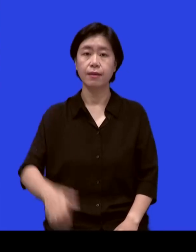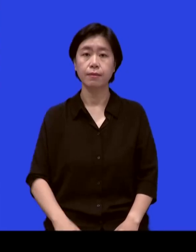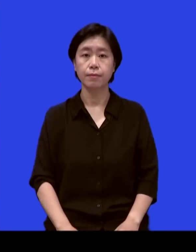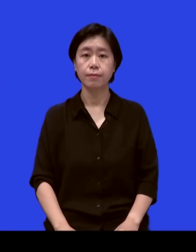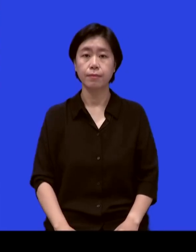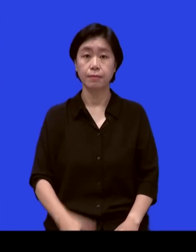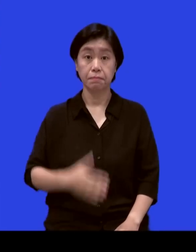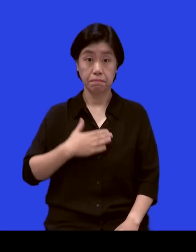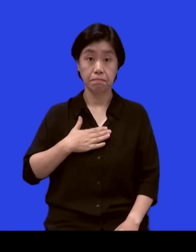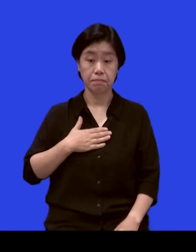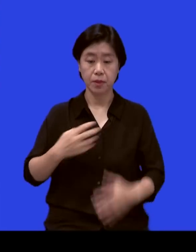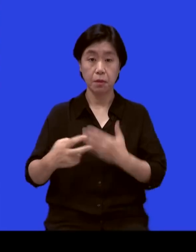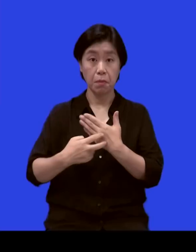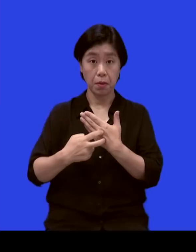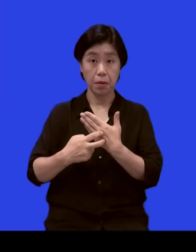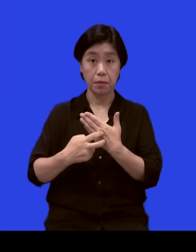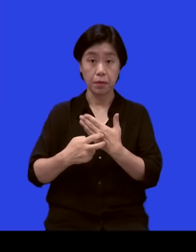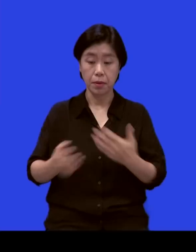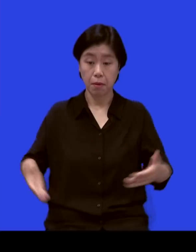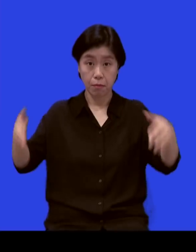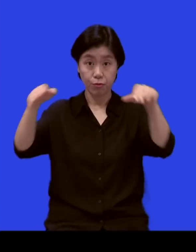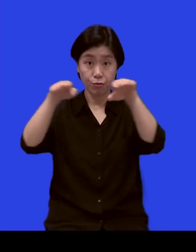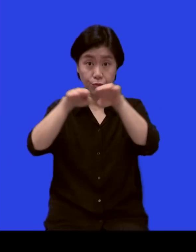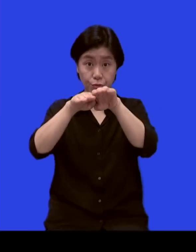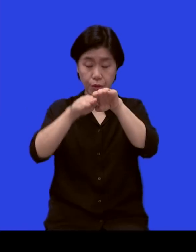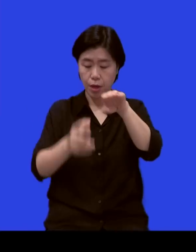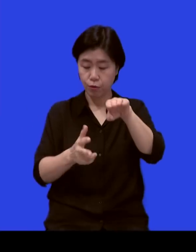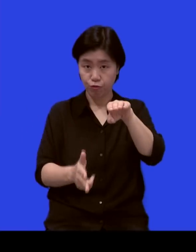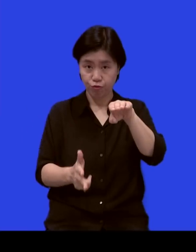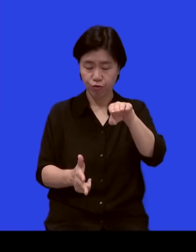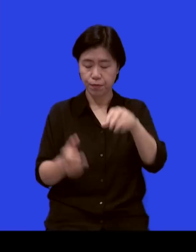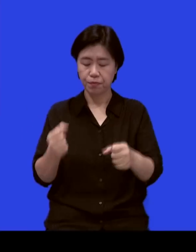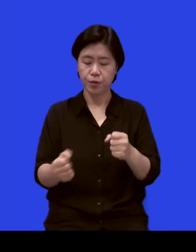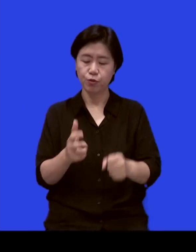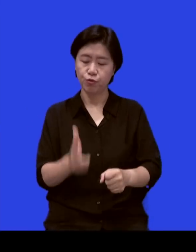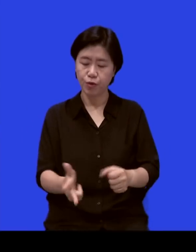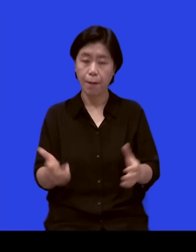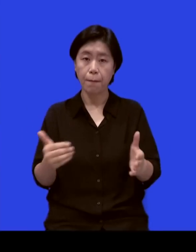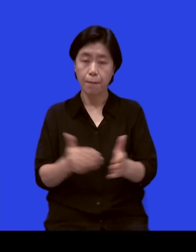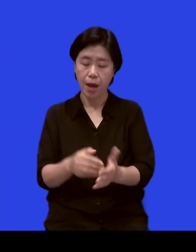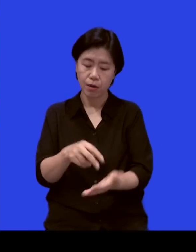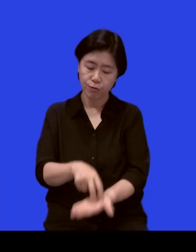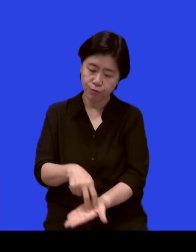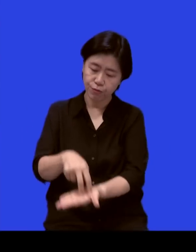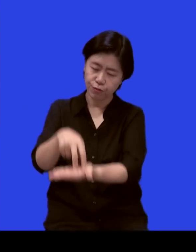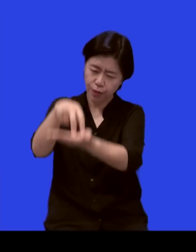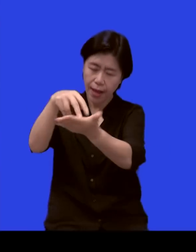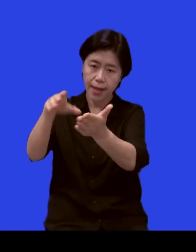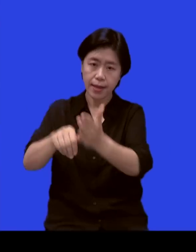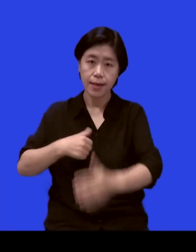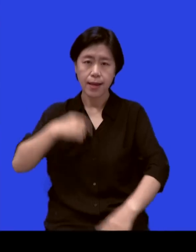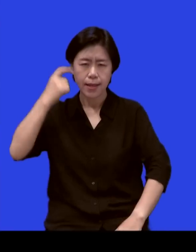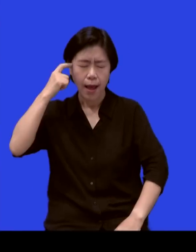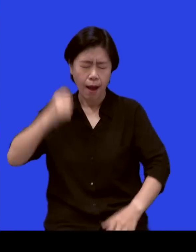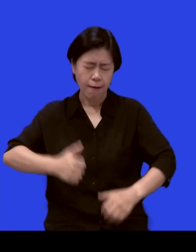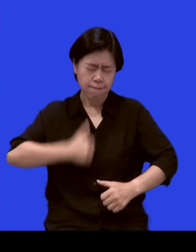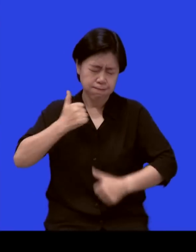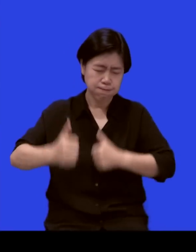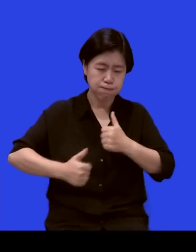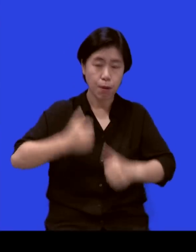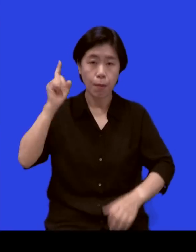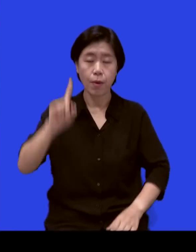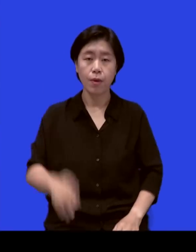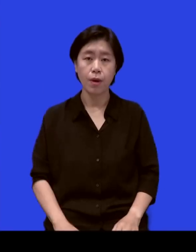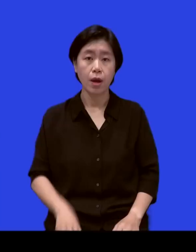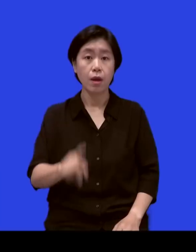엘리베이터 타고 올라가면서 주차장부터 제가 이거 다 때려 부시려고 그랬어요. 예. 그냥 그럴 그 수 있죠. 간호사실 다